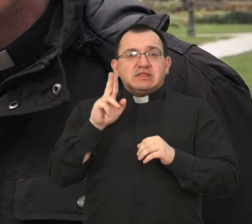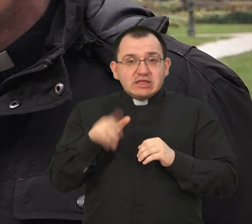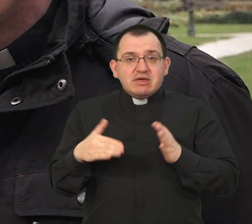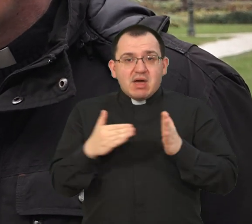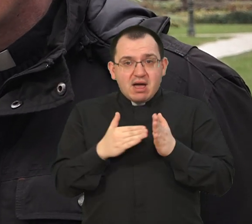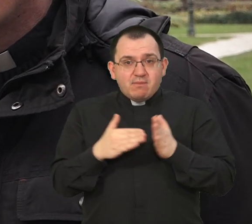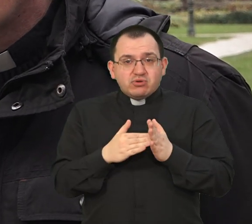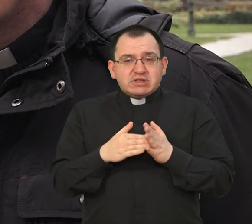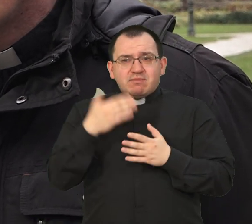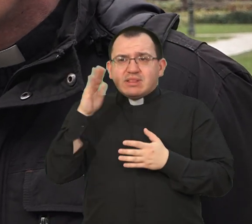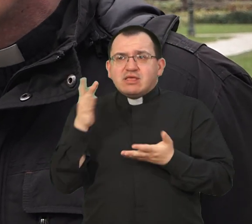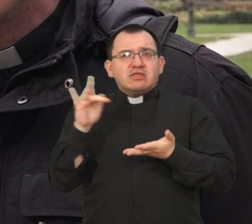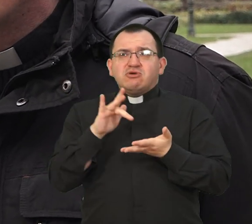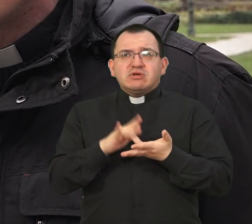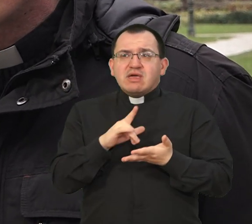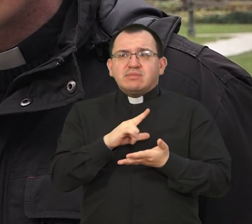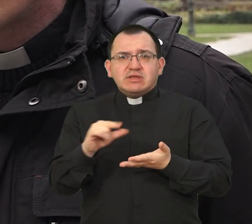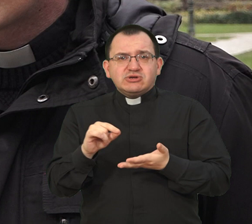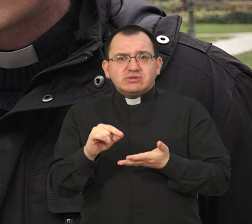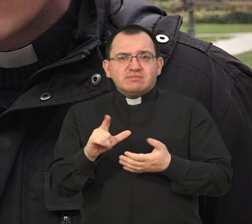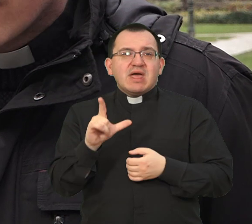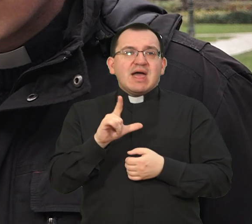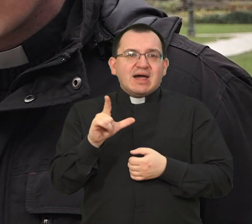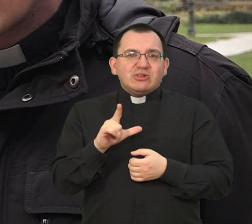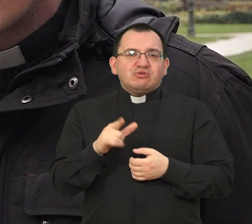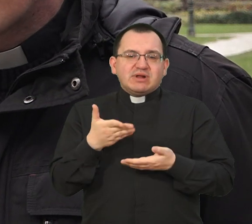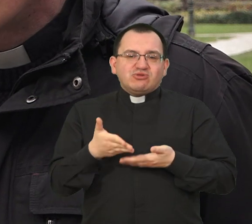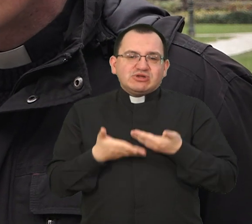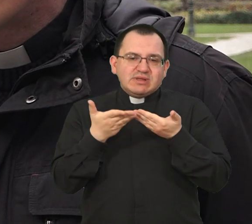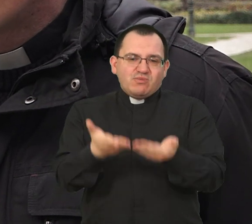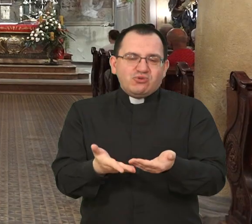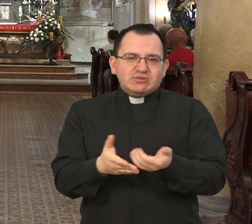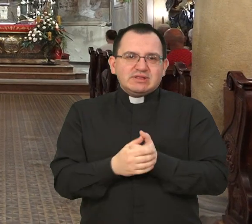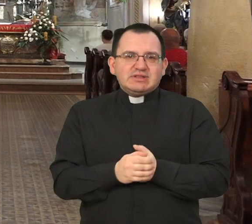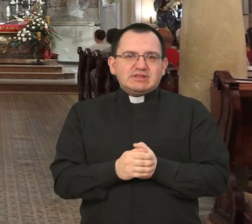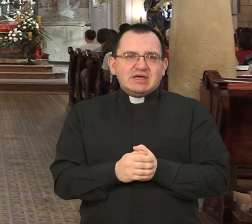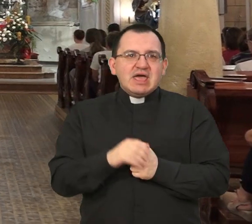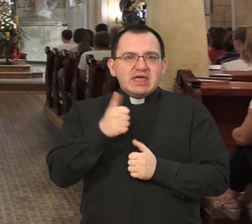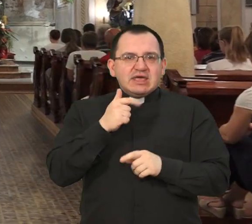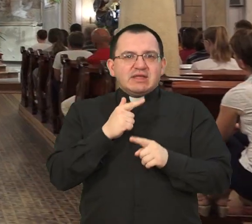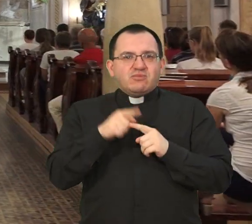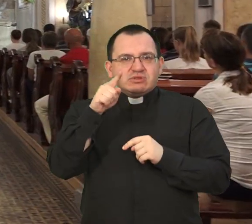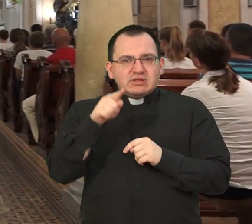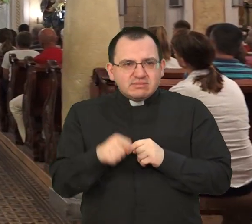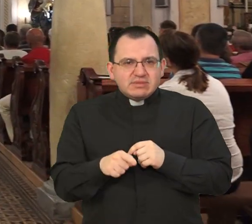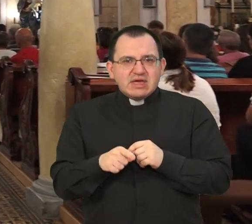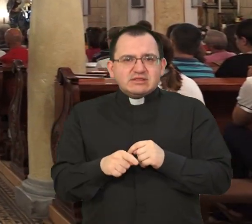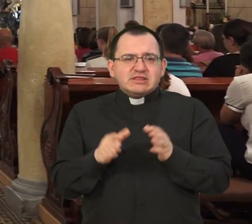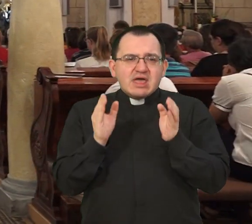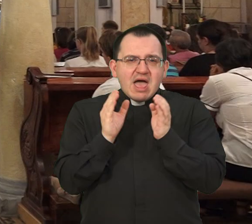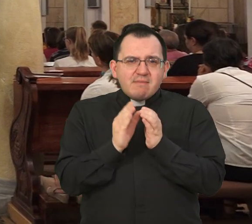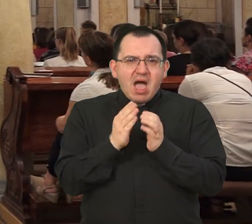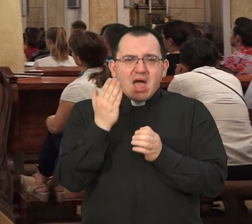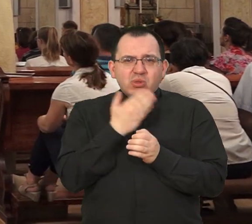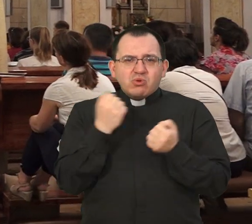obnovama i ne znaju gdje bi. Pa evo, Ludbreško svetište krvi Kristove želi evo ponuditi jednomjesečno jednu malu